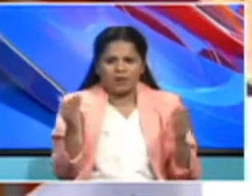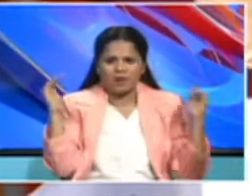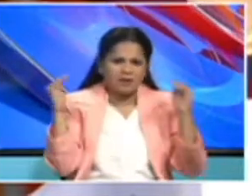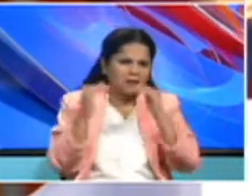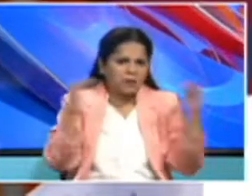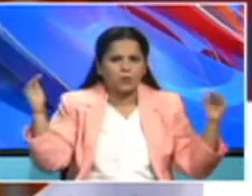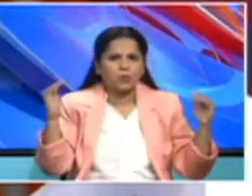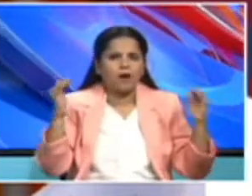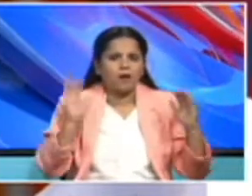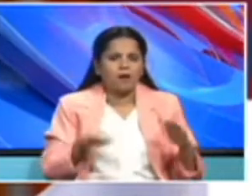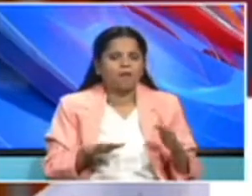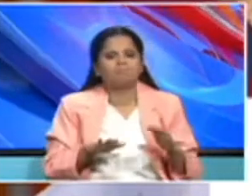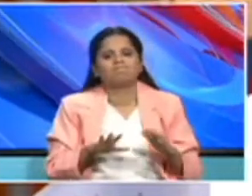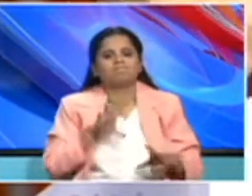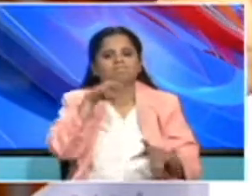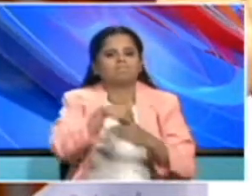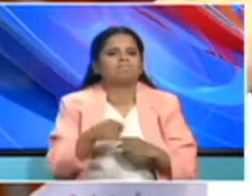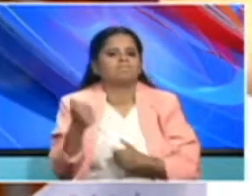बराबरी से भागीदार है।